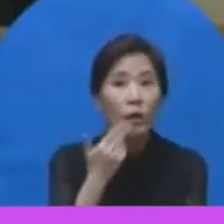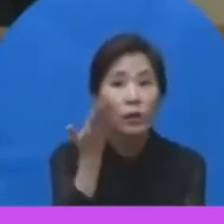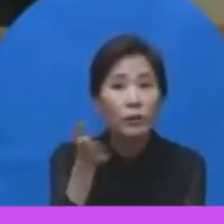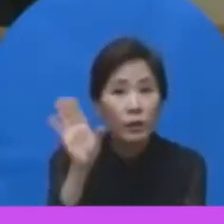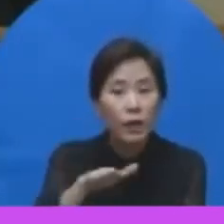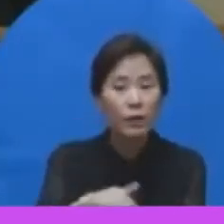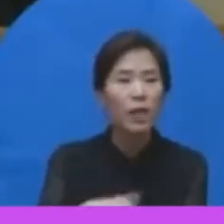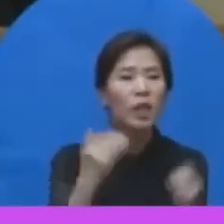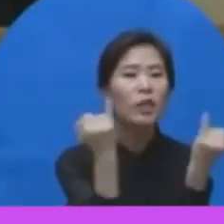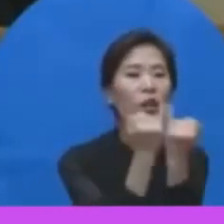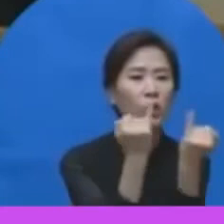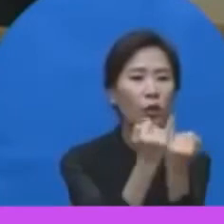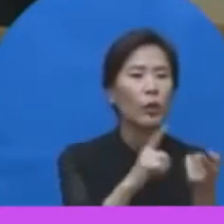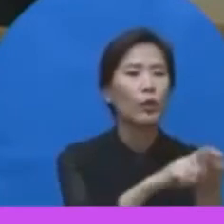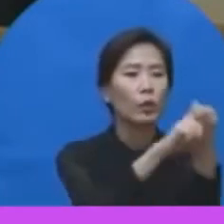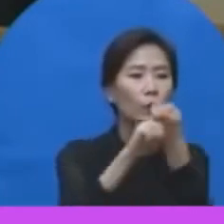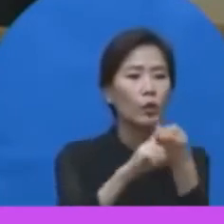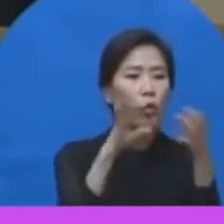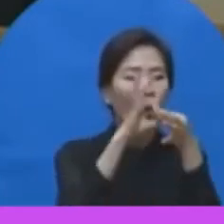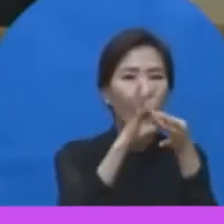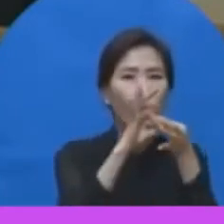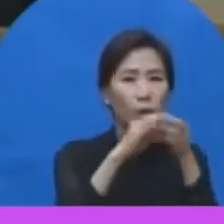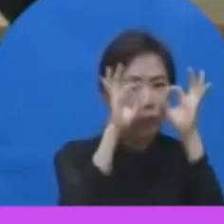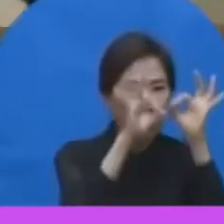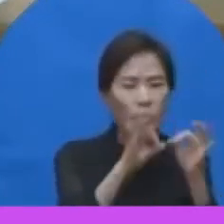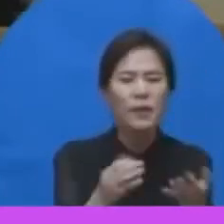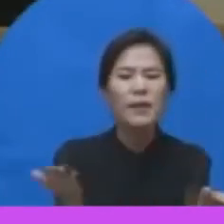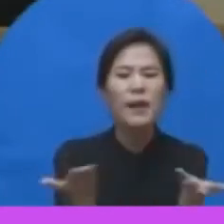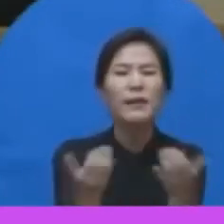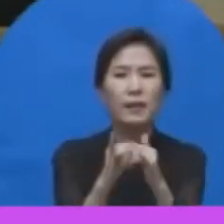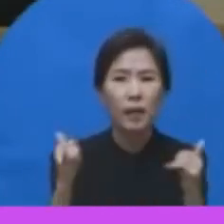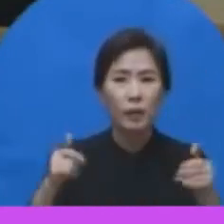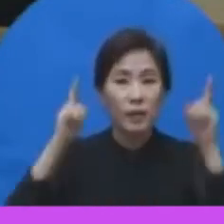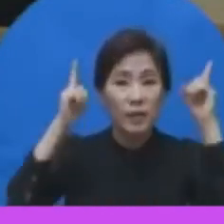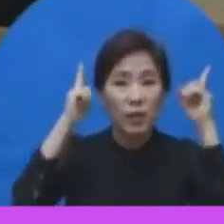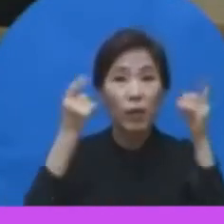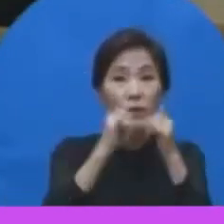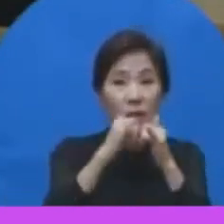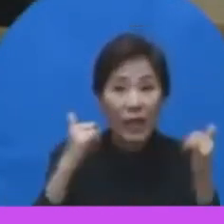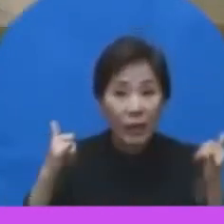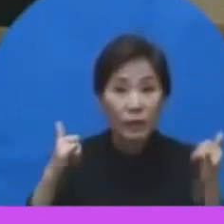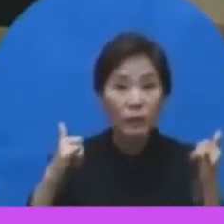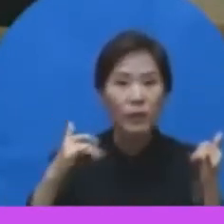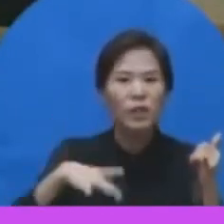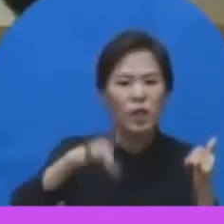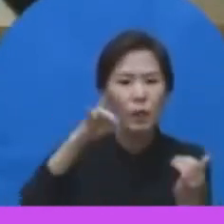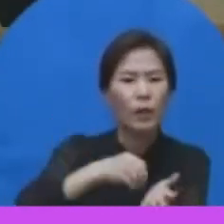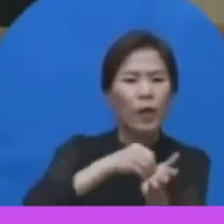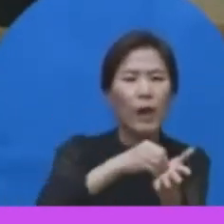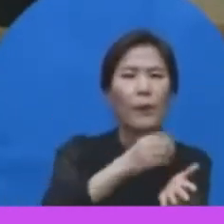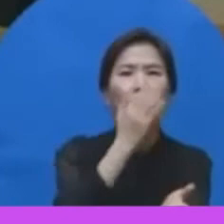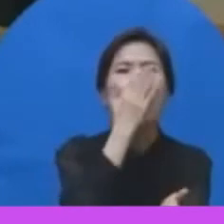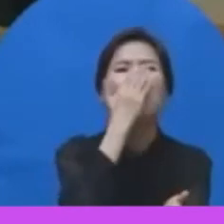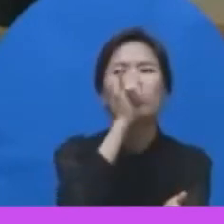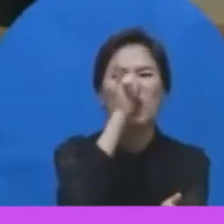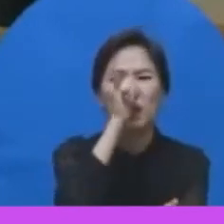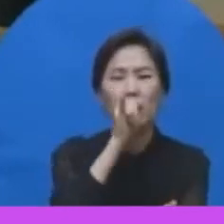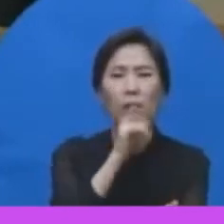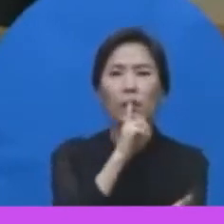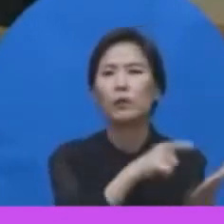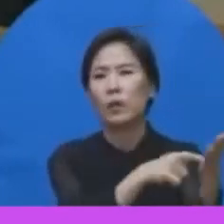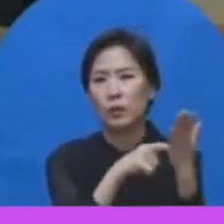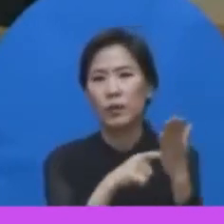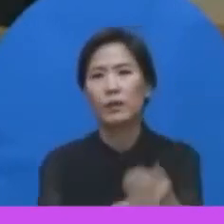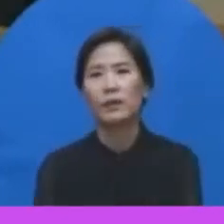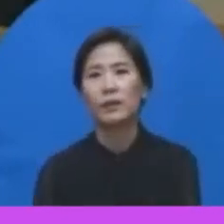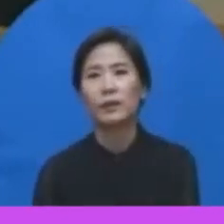보면은 그냥 구직자라든가 실업자들도 초기업 단위에서는 가입할 수 있다. 이 정도로만 언급이 돼 있는 것